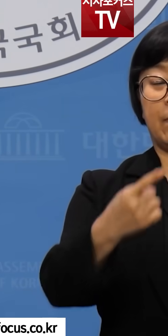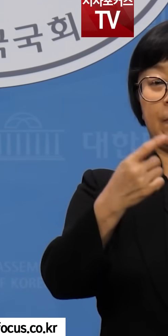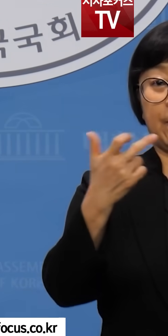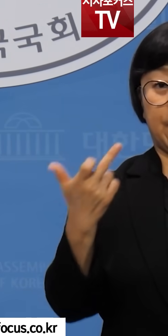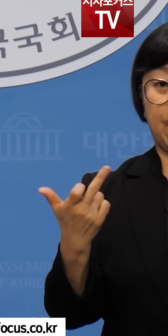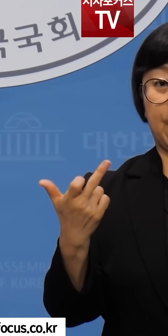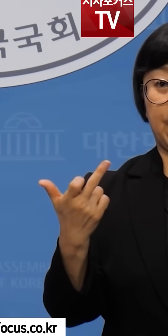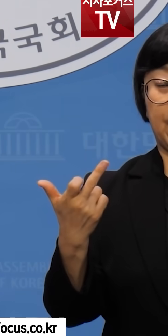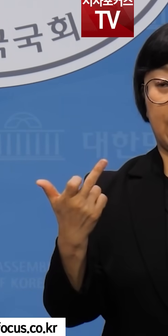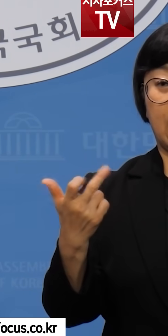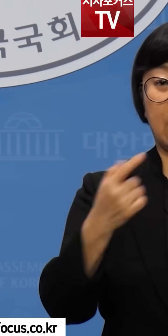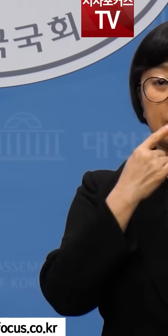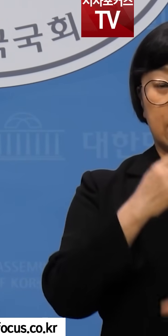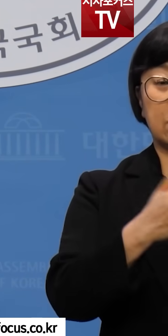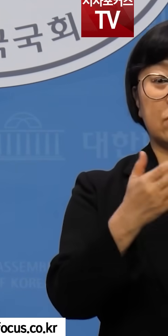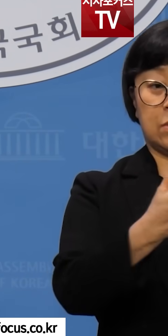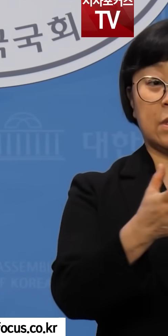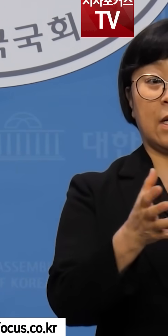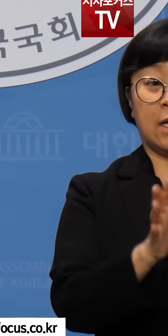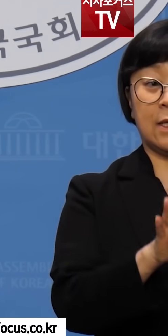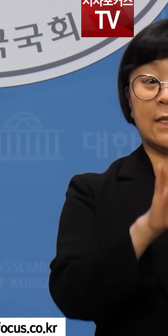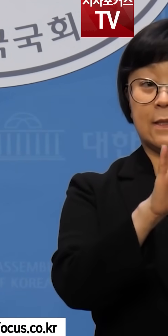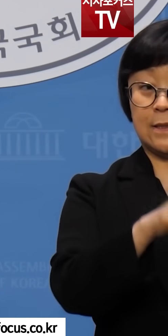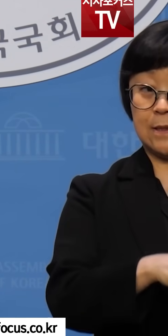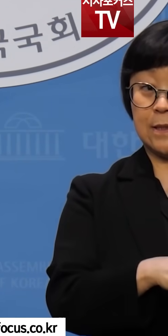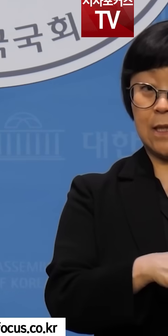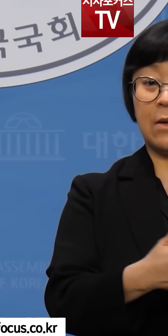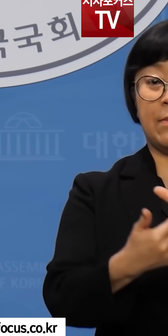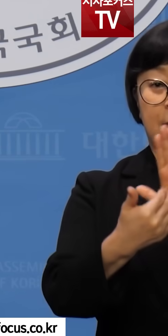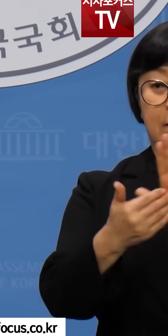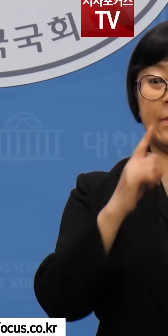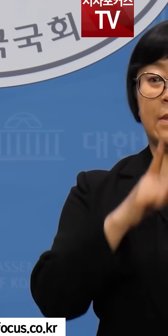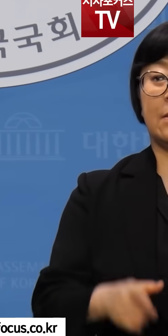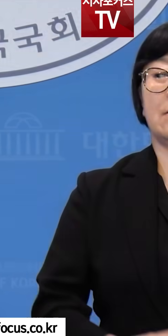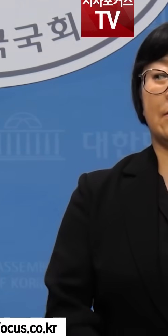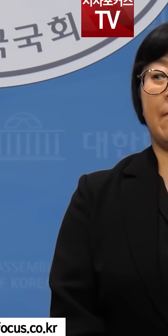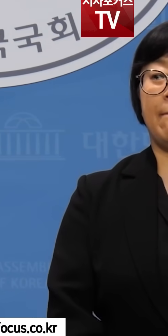일산에서 민주당의 시대를 마감하는 것입니다.